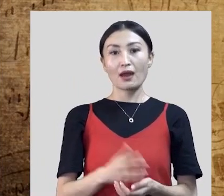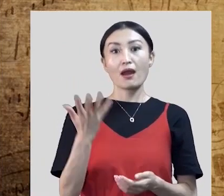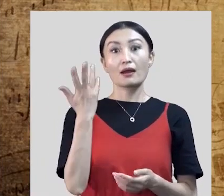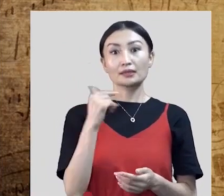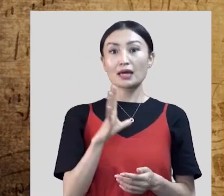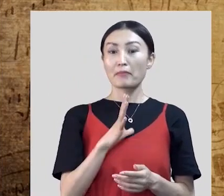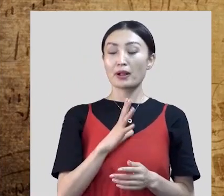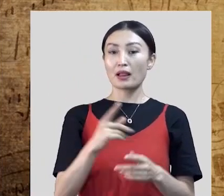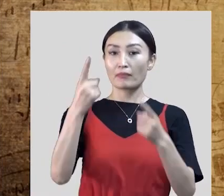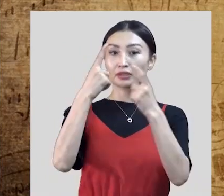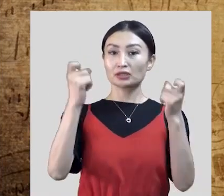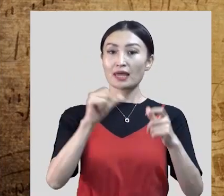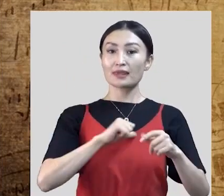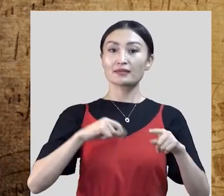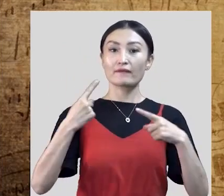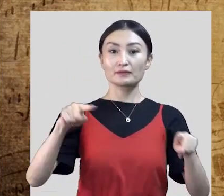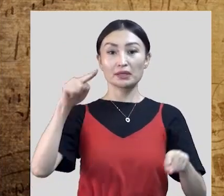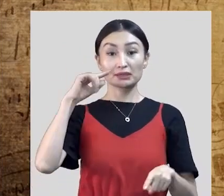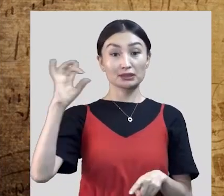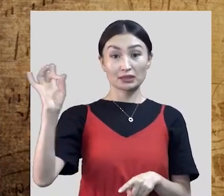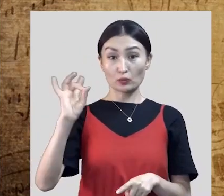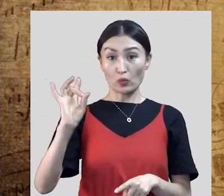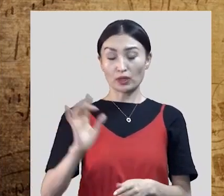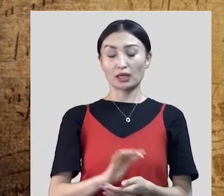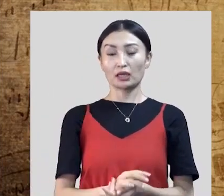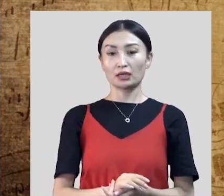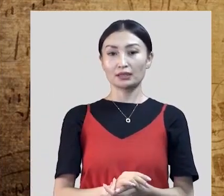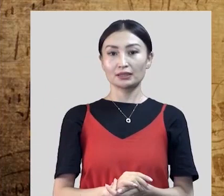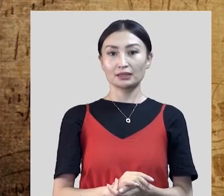Когда была провозглашена независимость Кыргызской республики?